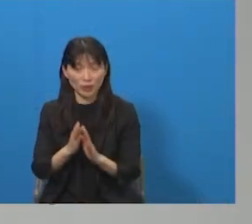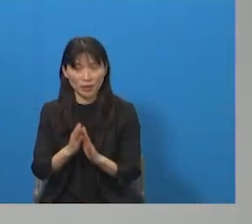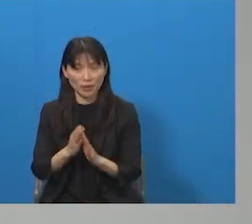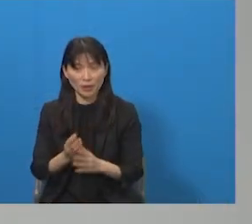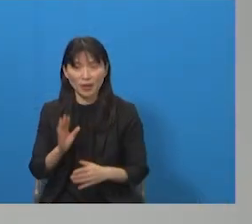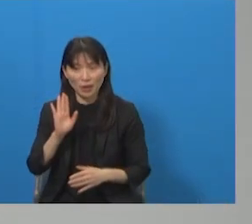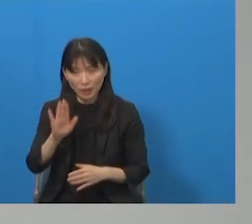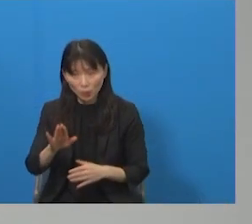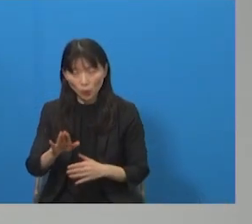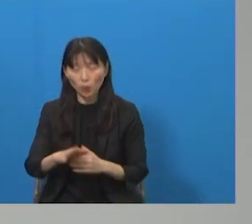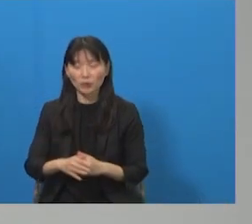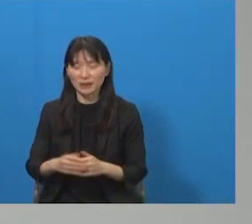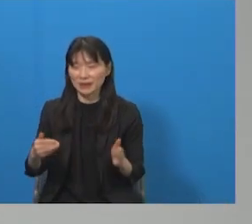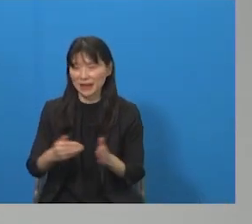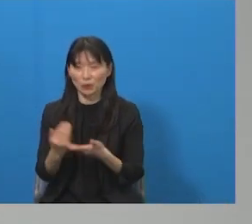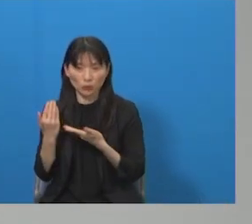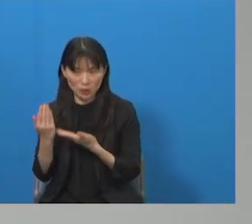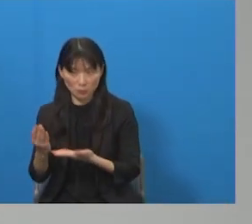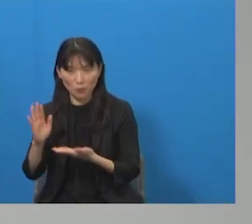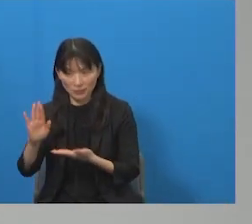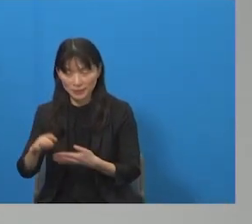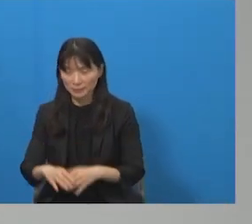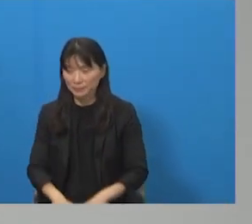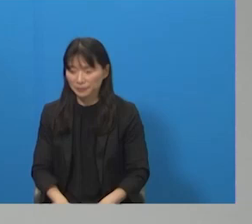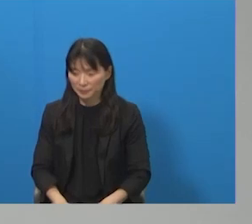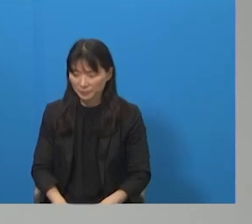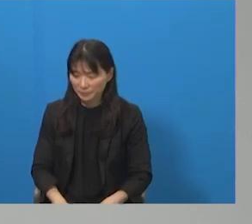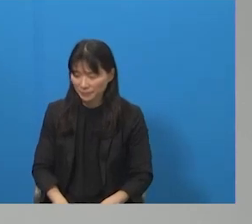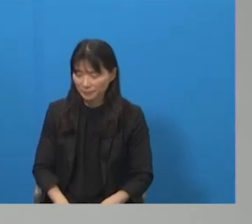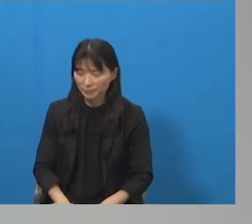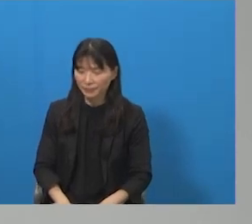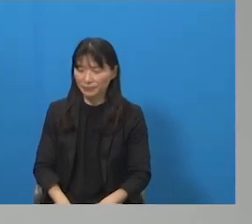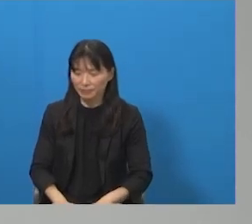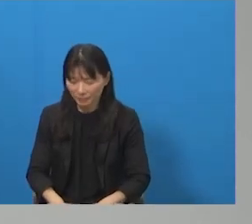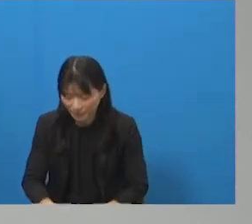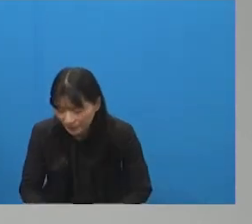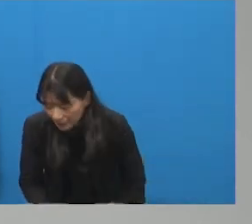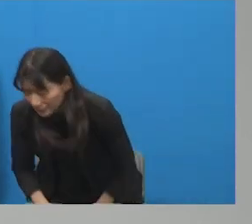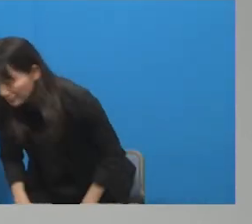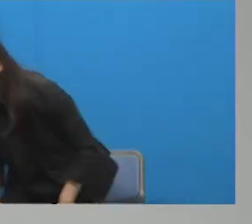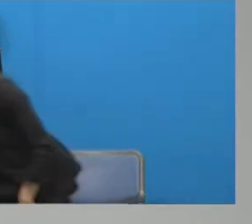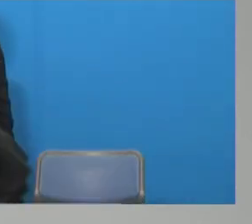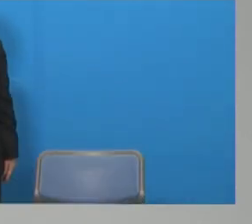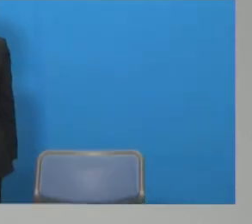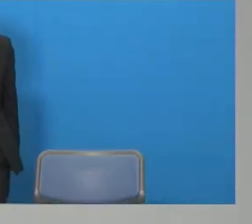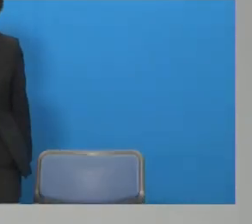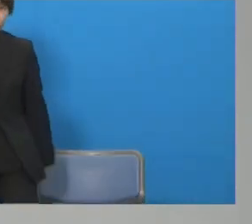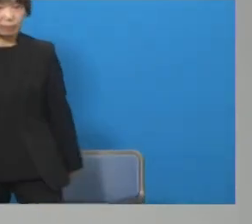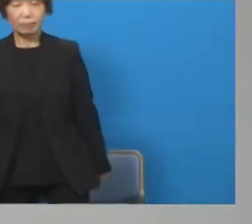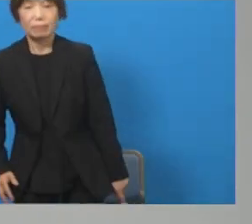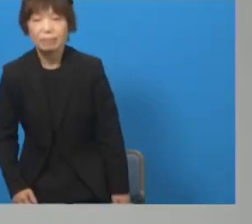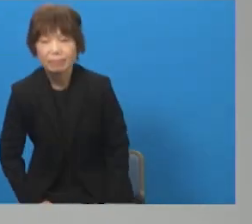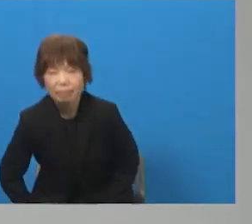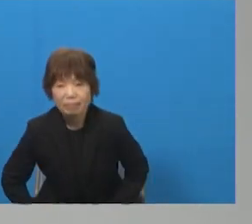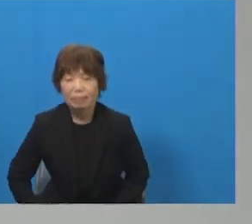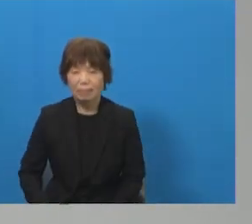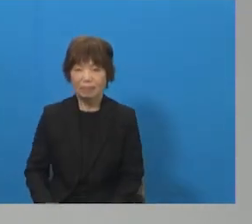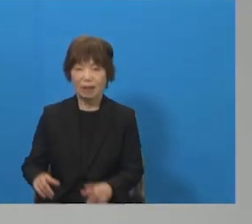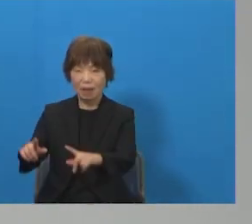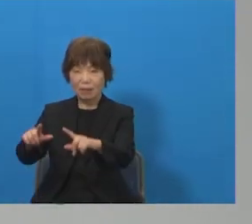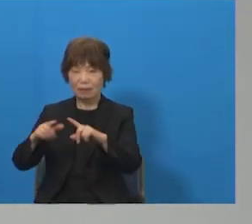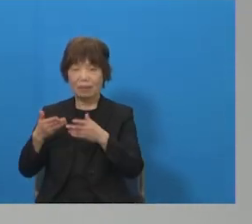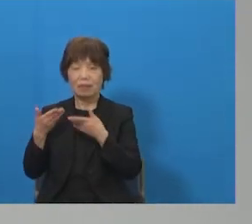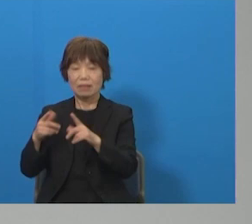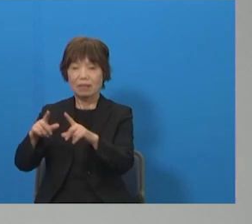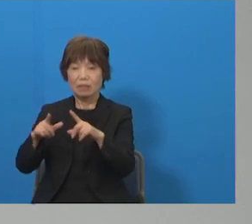休憩前に引き続き会議を行います。休憩前の議事を継続し質疑を続行いたします。